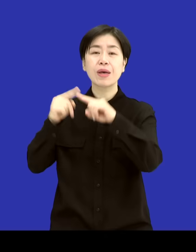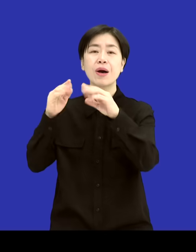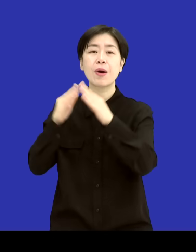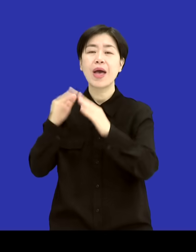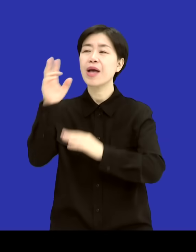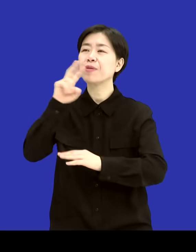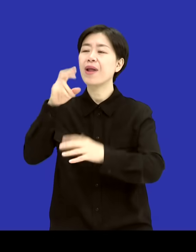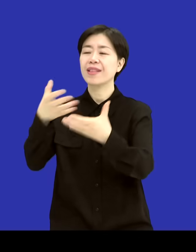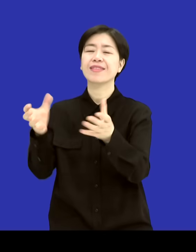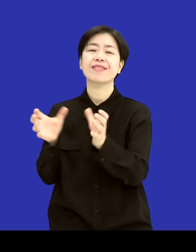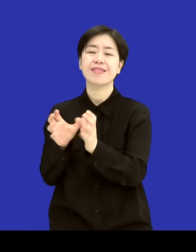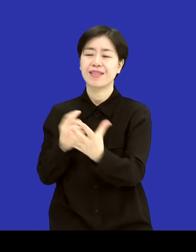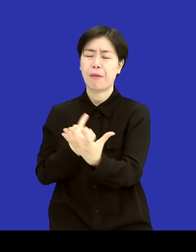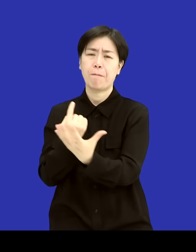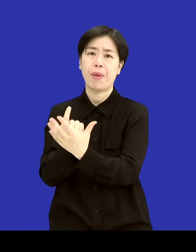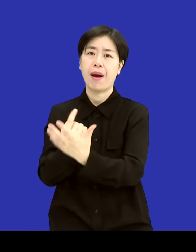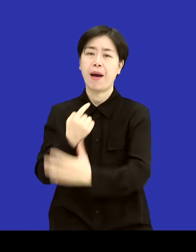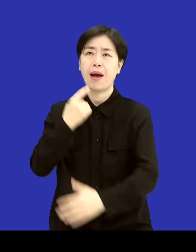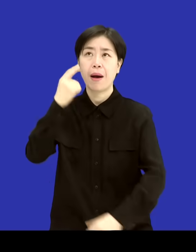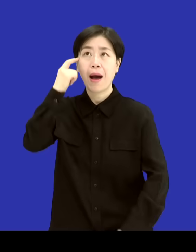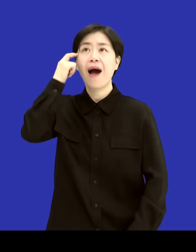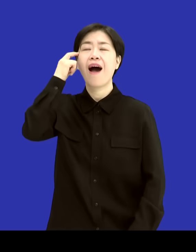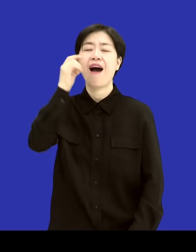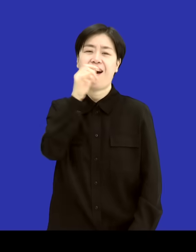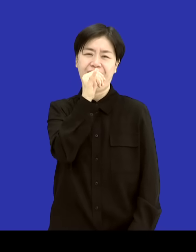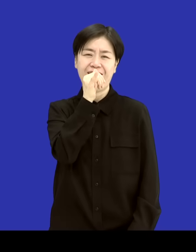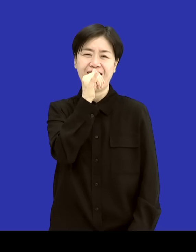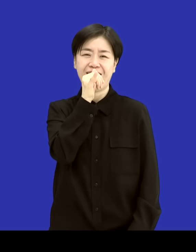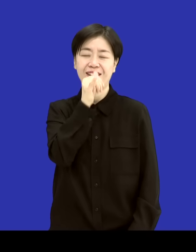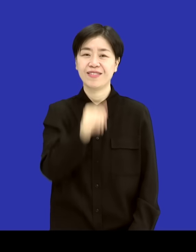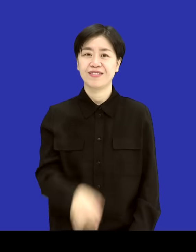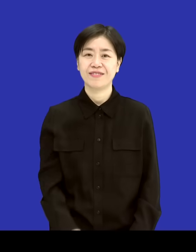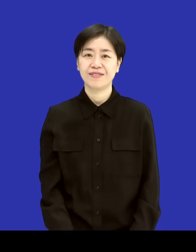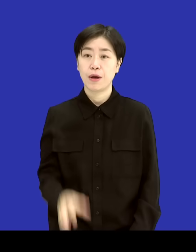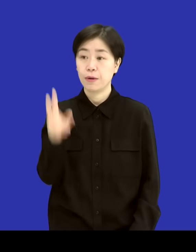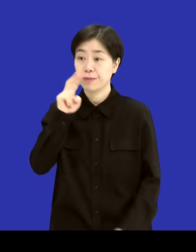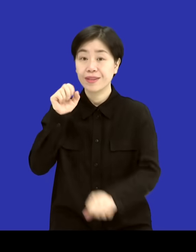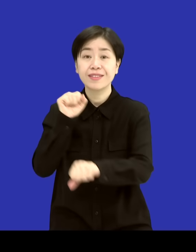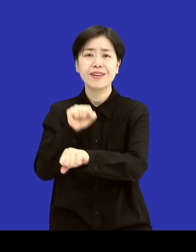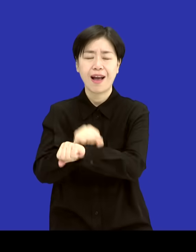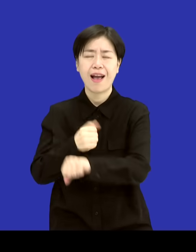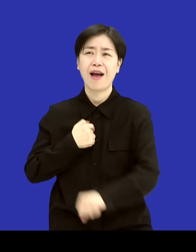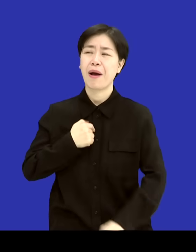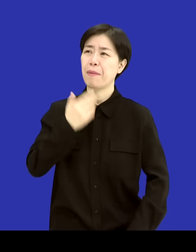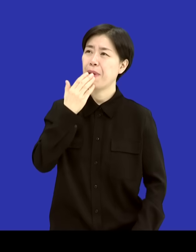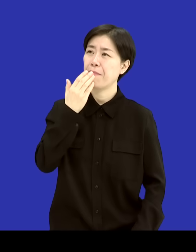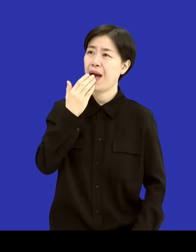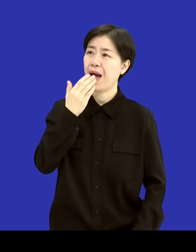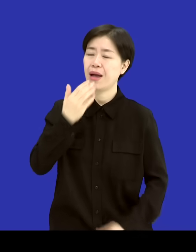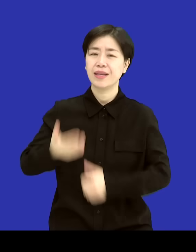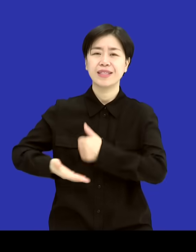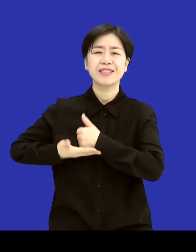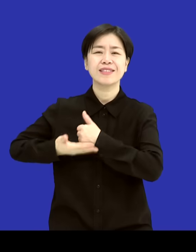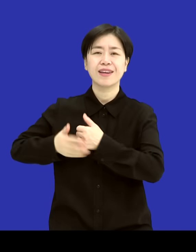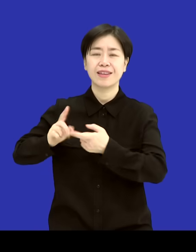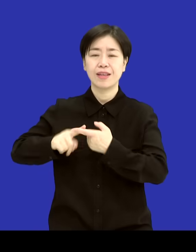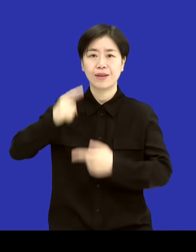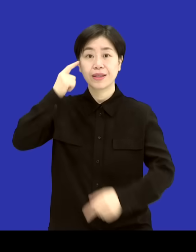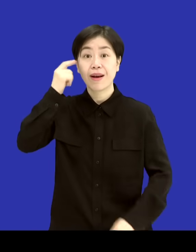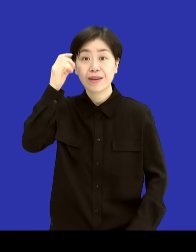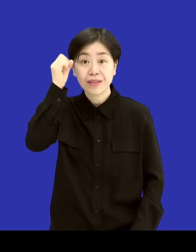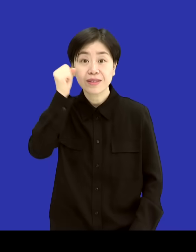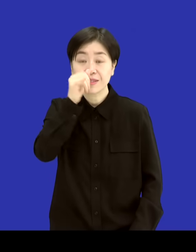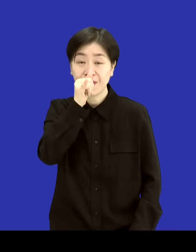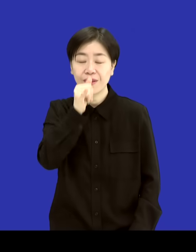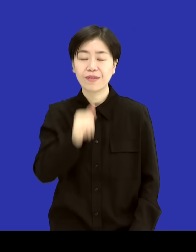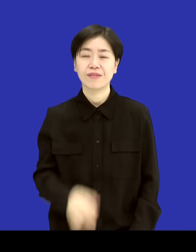있었었거든요. 예. 한국에 잠깐 있었을 때 그때 노래를 잘했다는 그 칭찬이 좀 생각이 나고